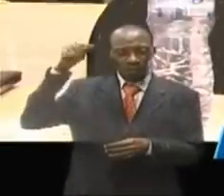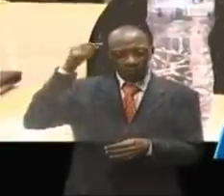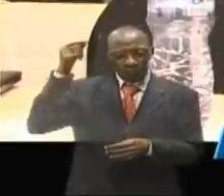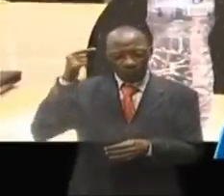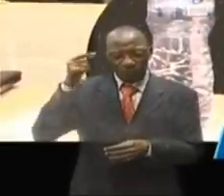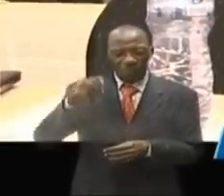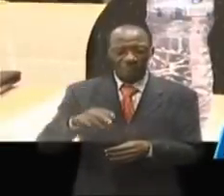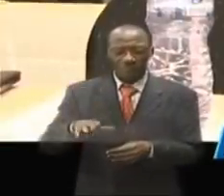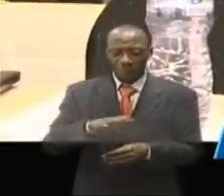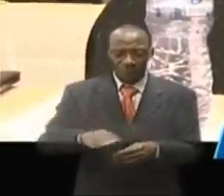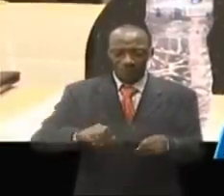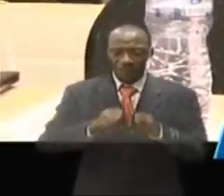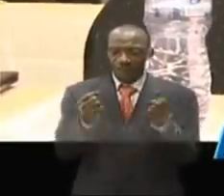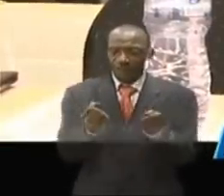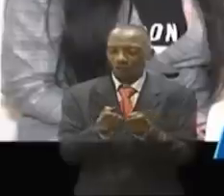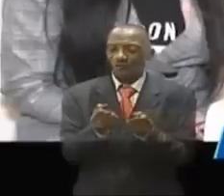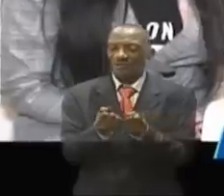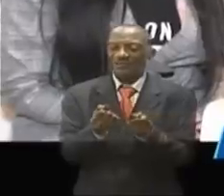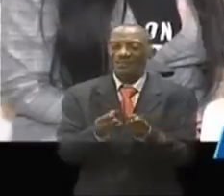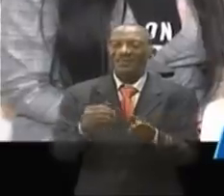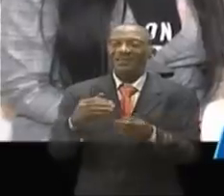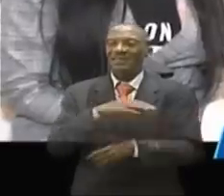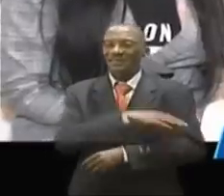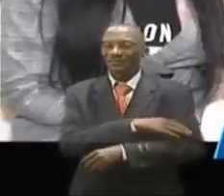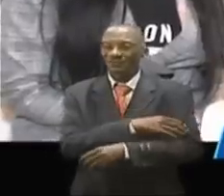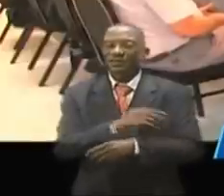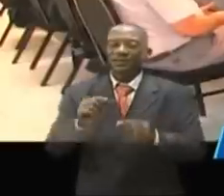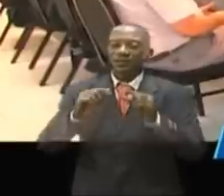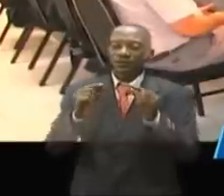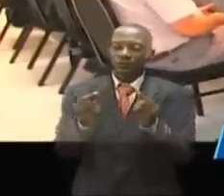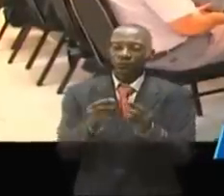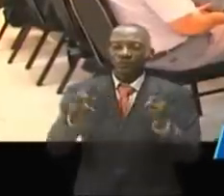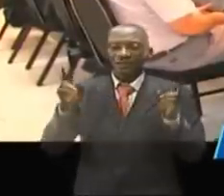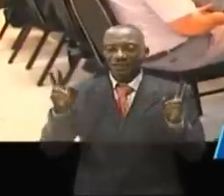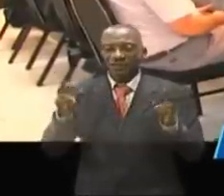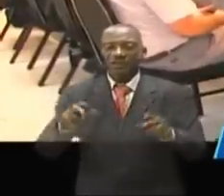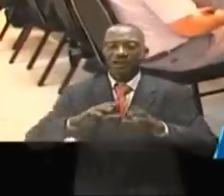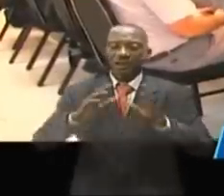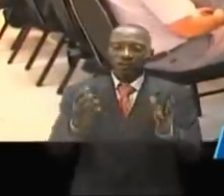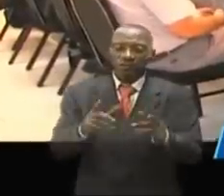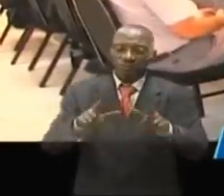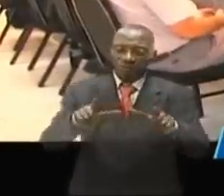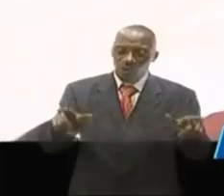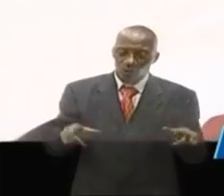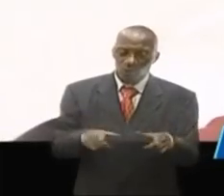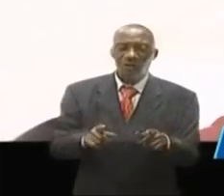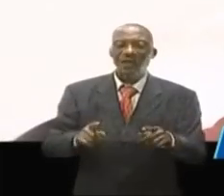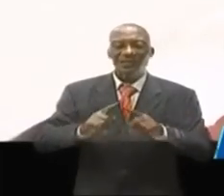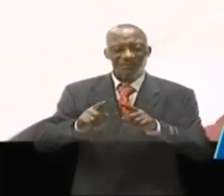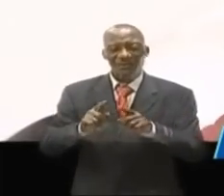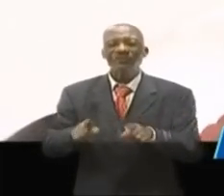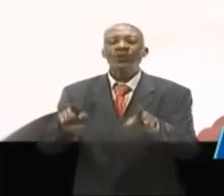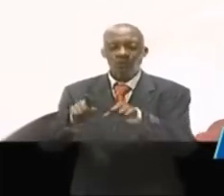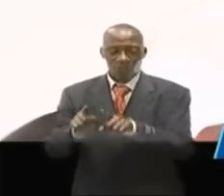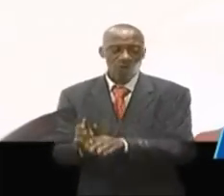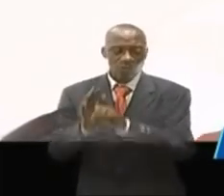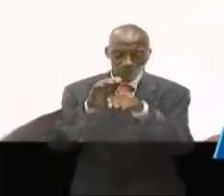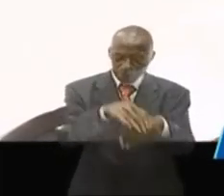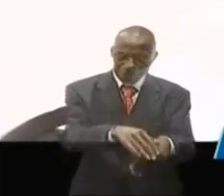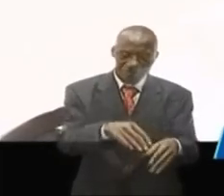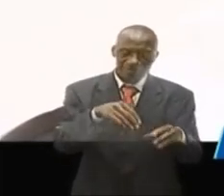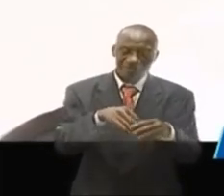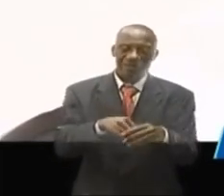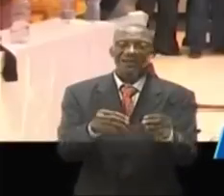civile, environnementale, des confessions religieuses et autres communautés locales et autochtones ont pris part à cette rencontre axée